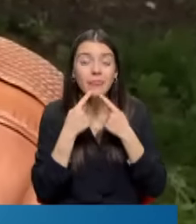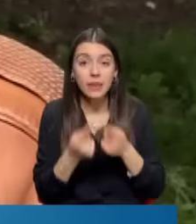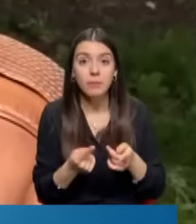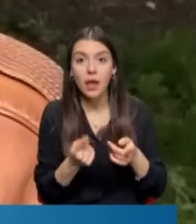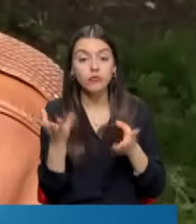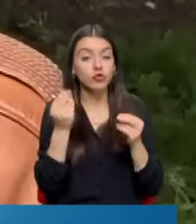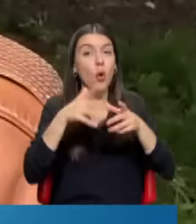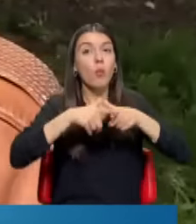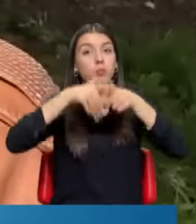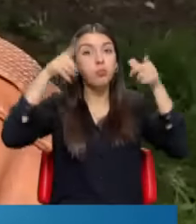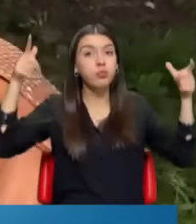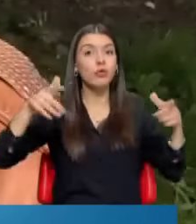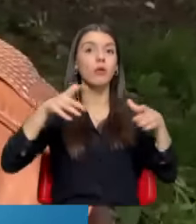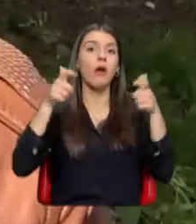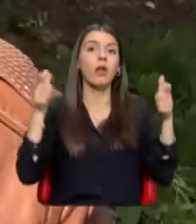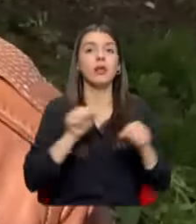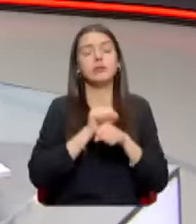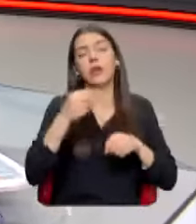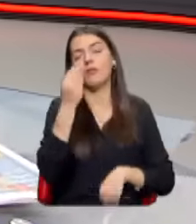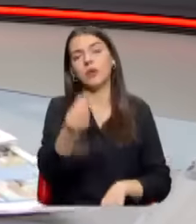bir alana zarar verecek.